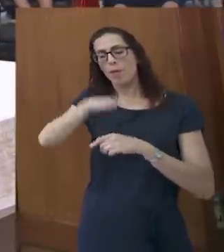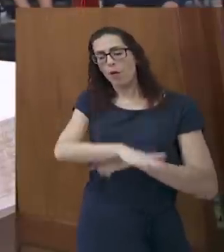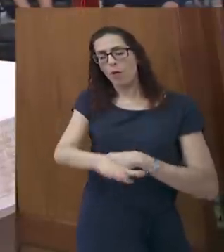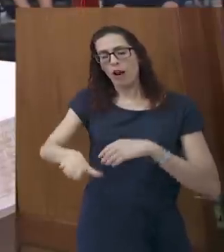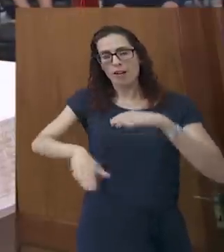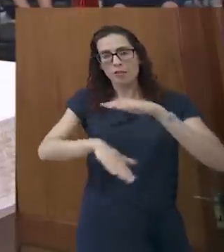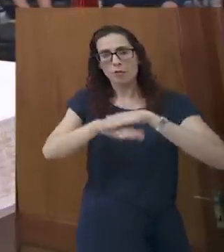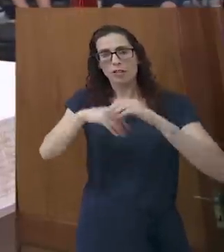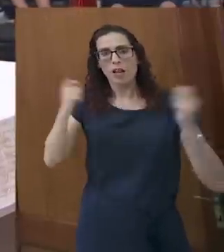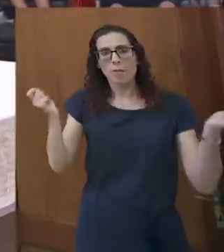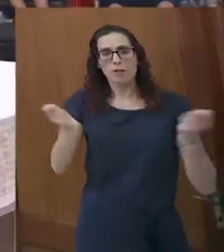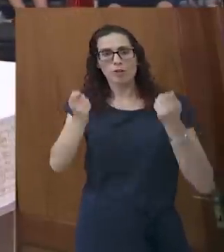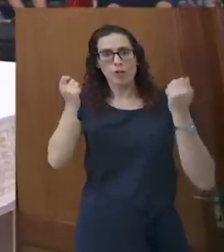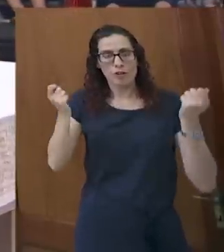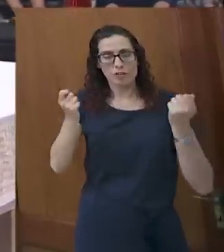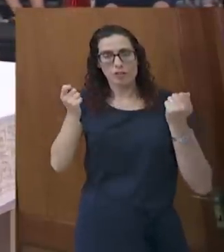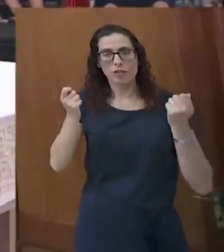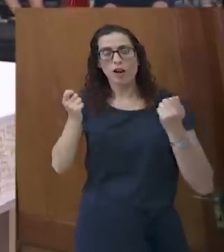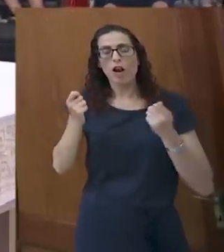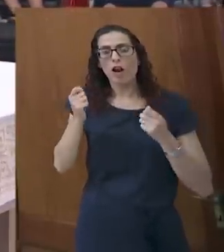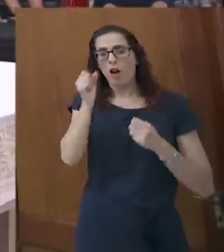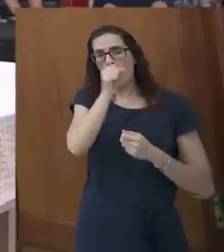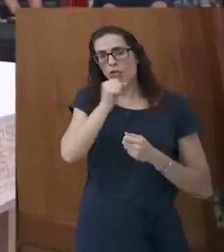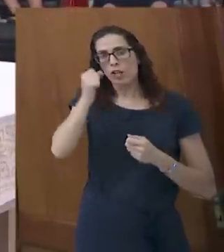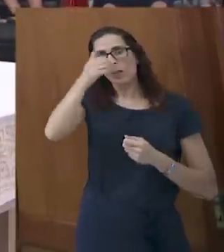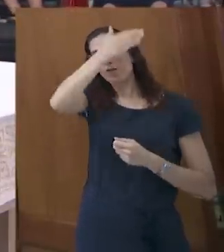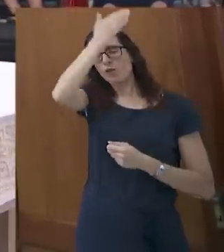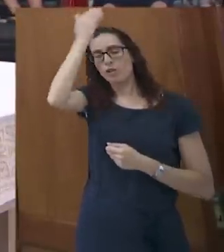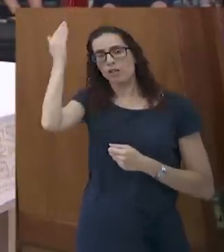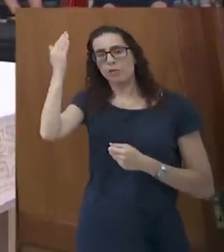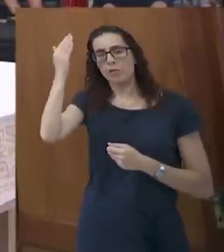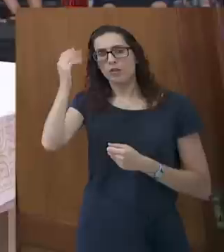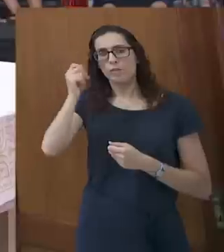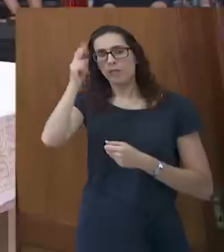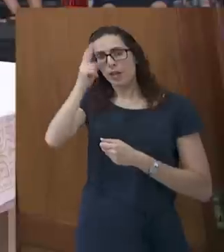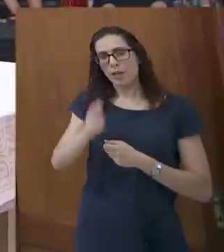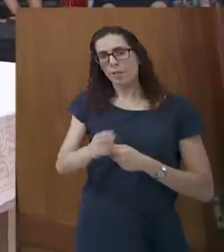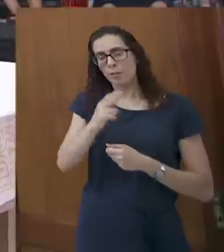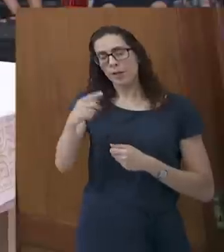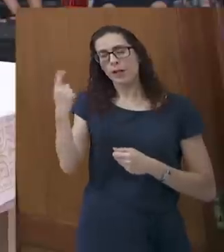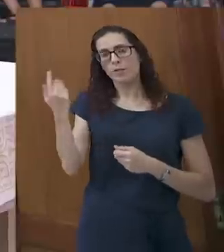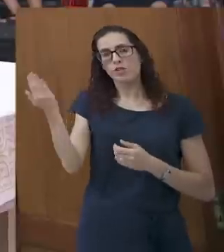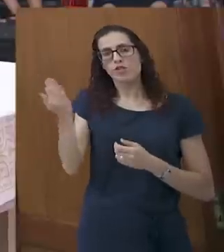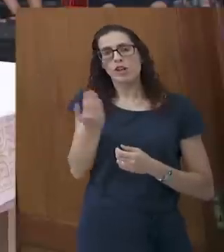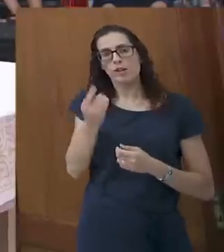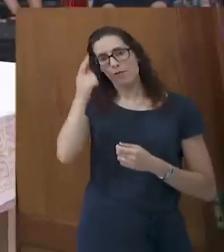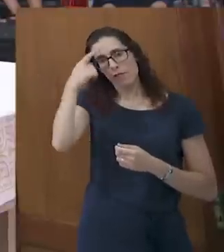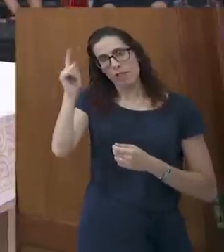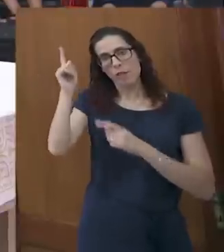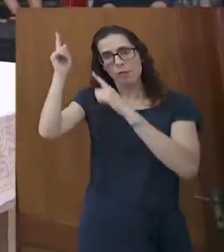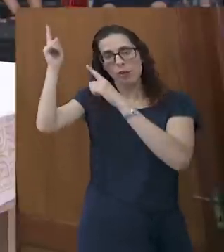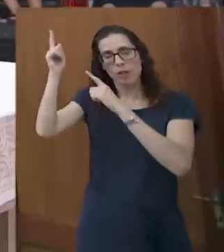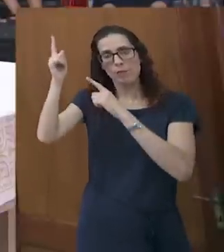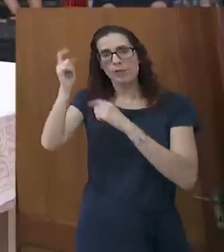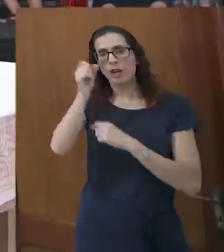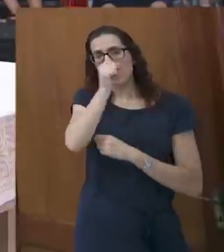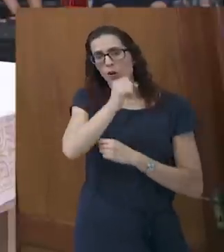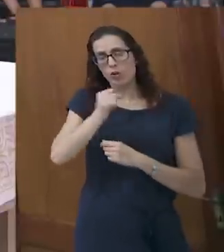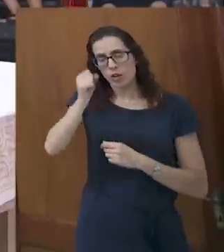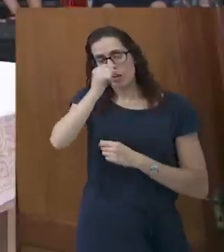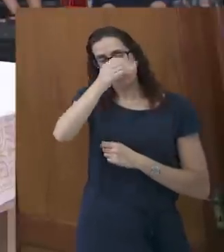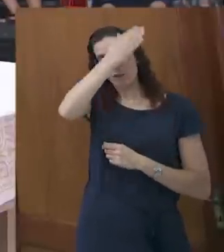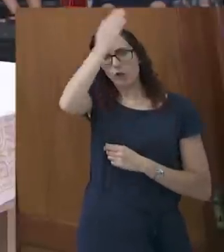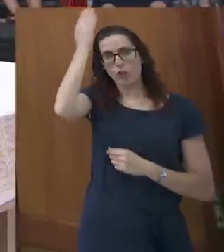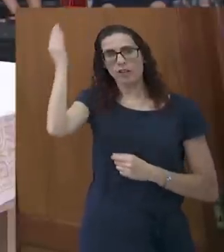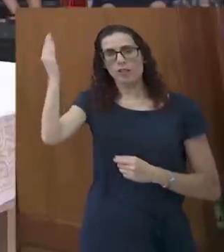l-art mimlija bi glorja tiegħek. Osanna fl-ogħla tas-smawiet, birek minn ġej f'isem il-mulej,